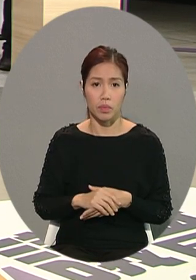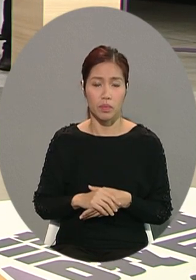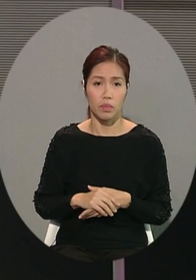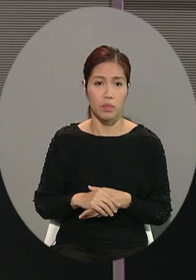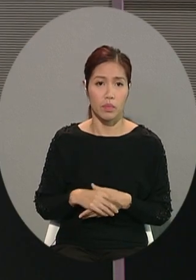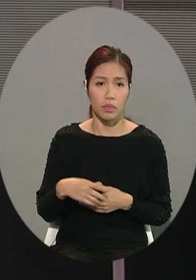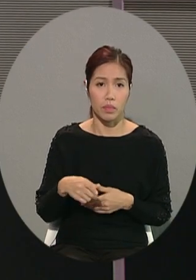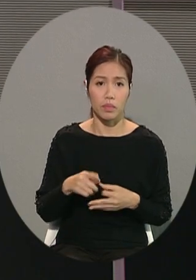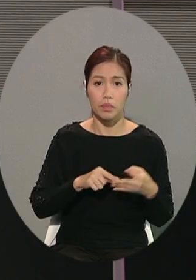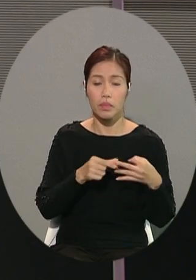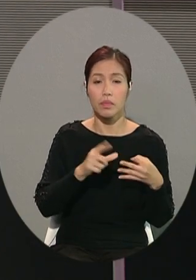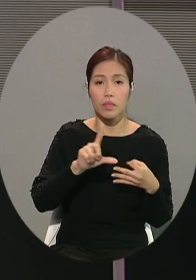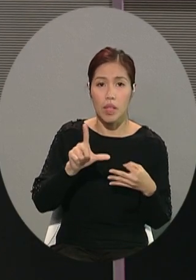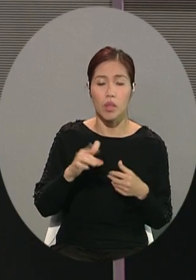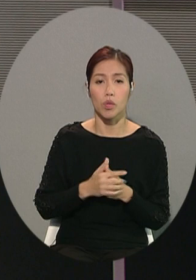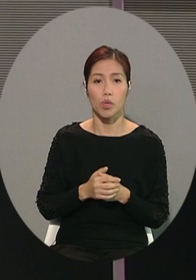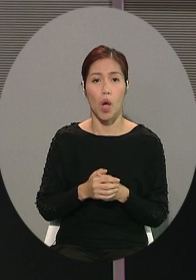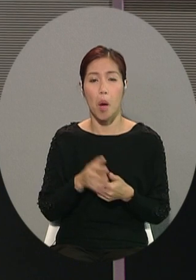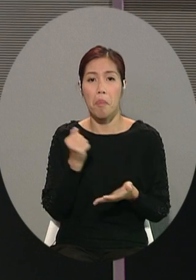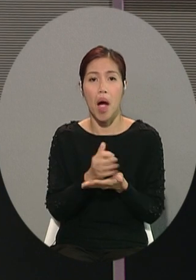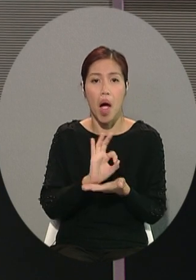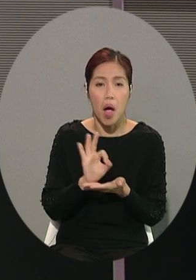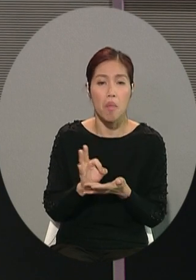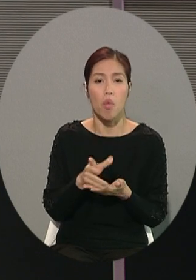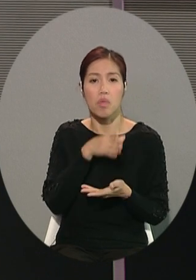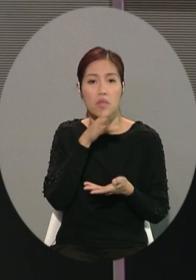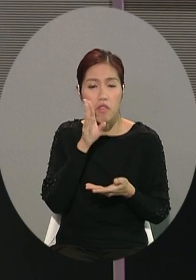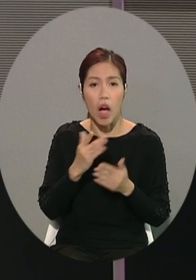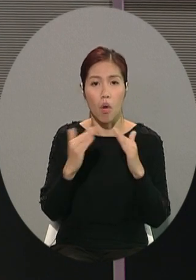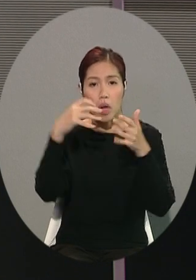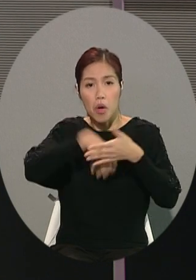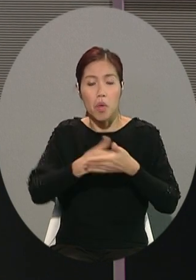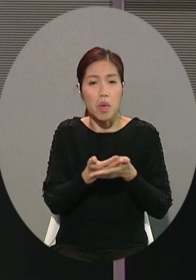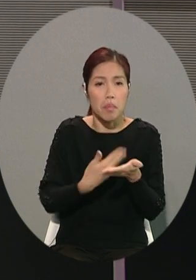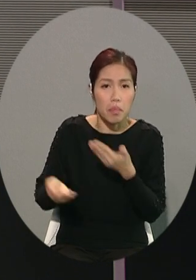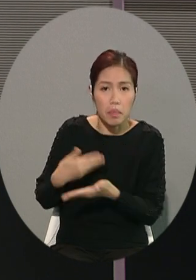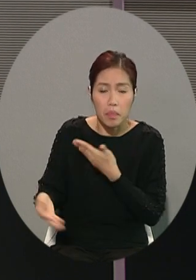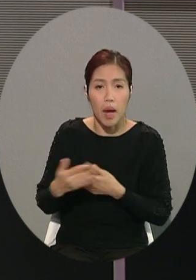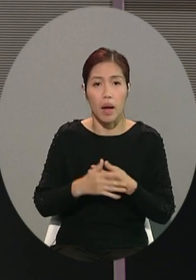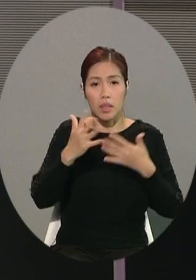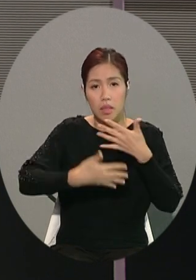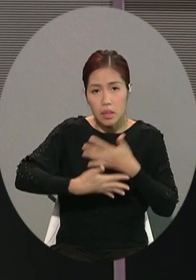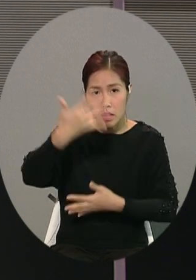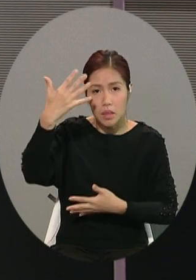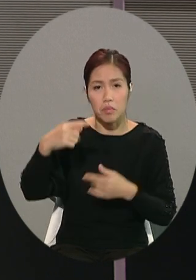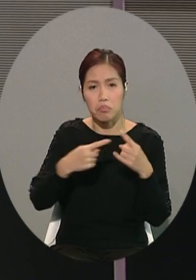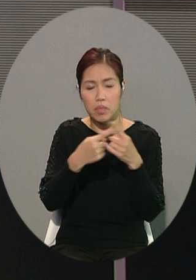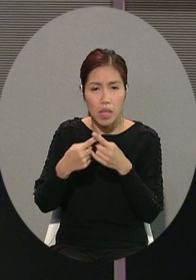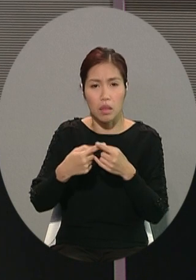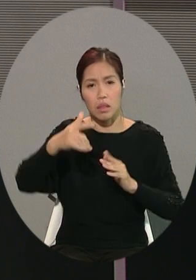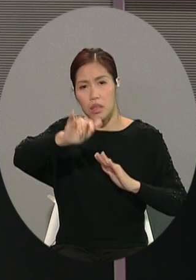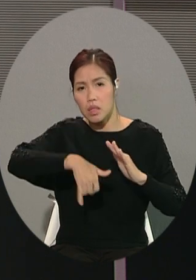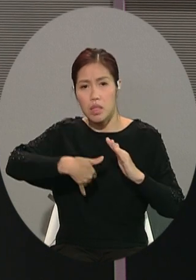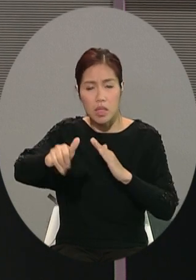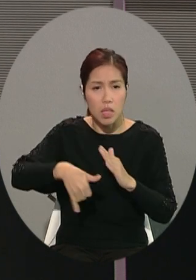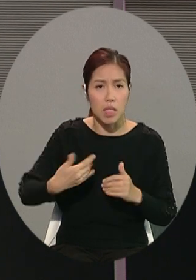生，你做無牌小販，又喺屋企嗰度賣嘢，令到成座大廈啲人都出出入入，治